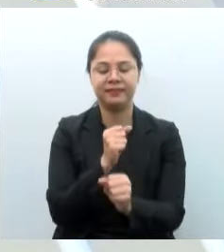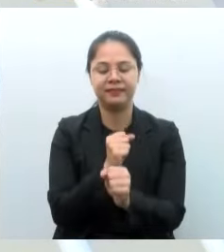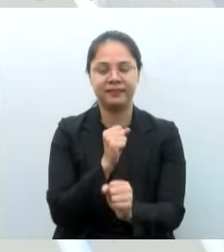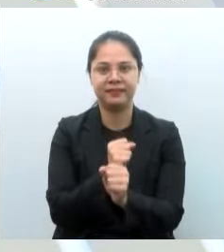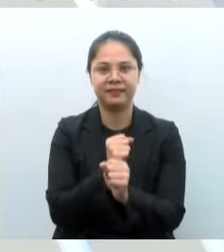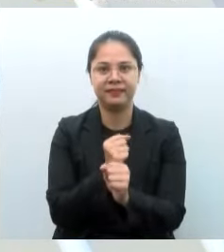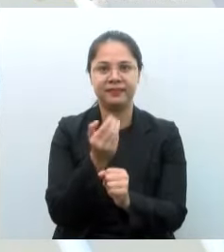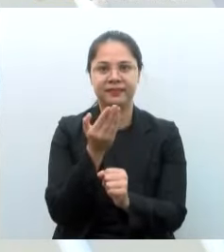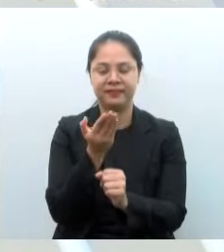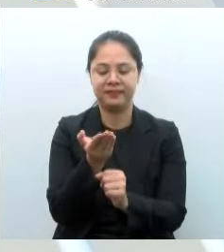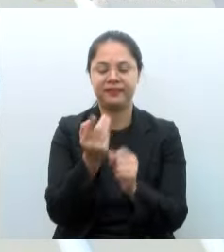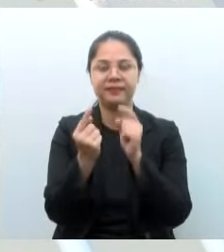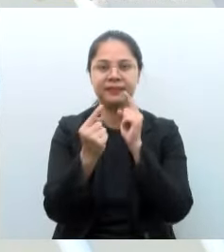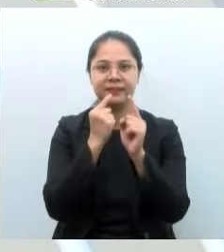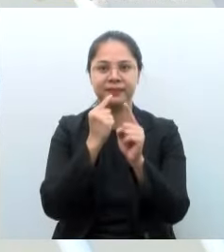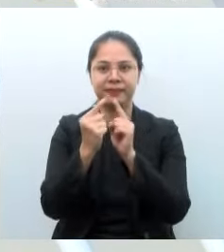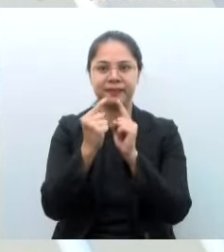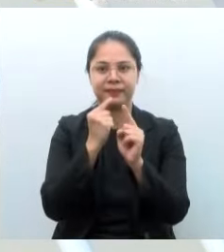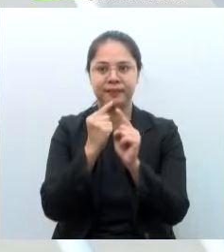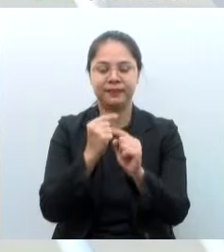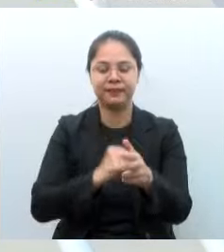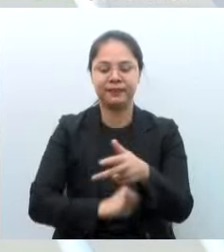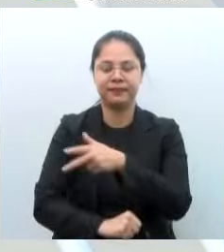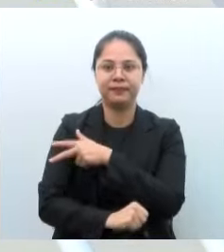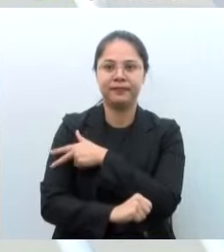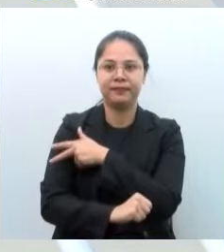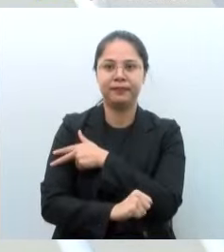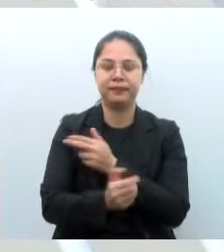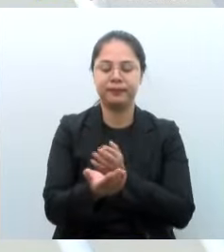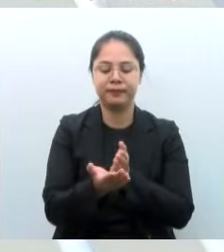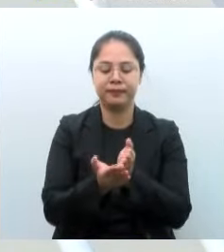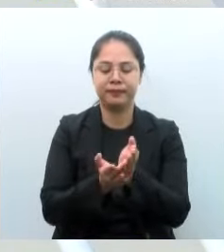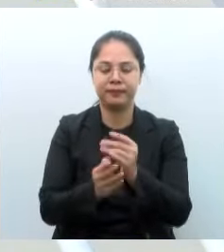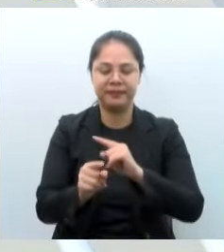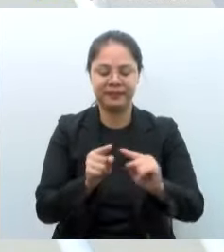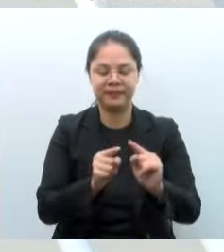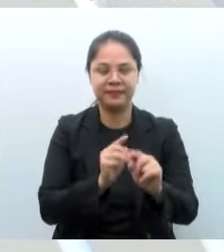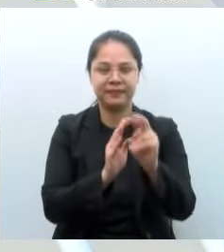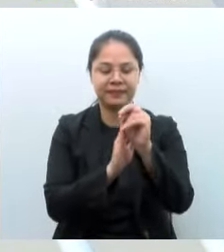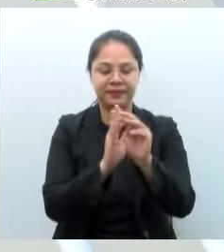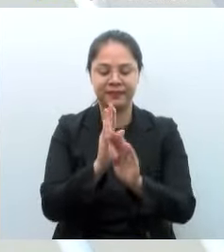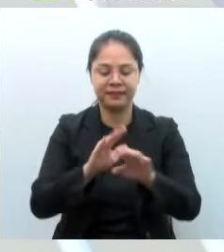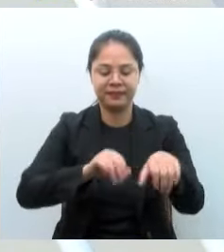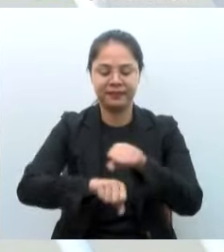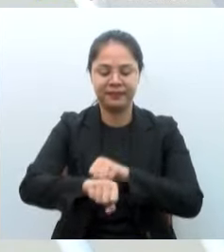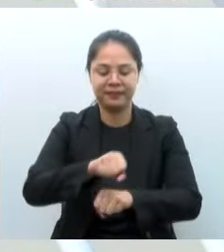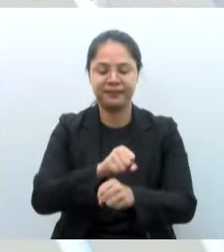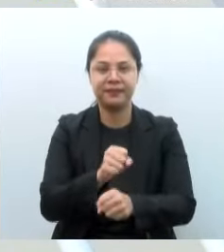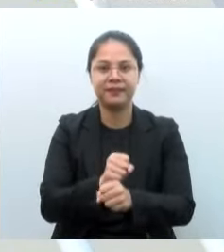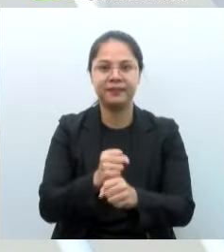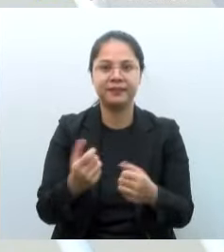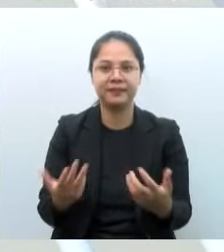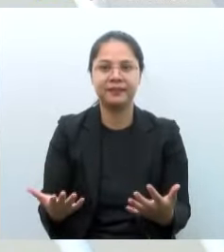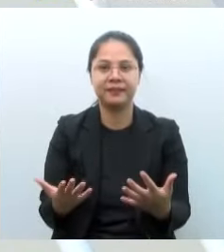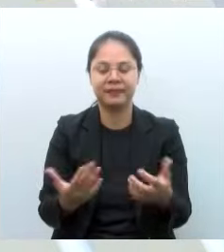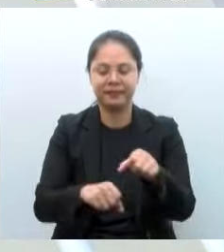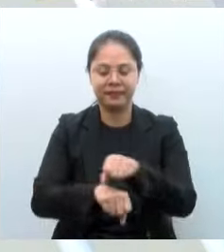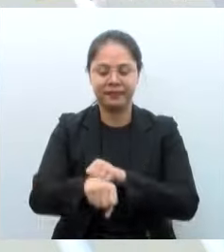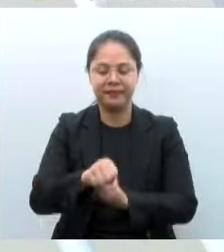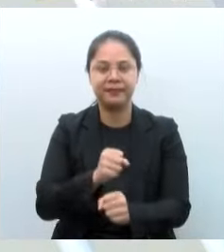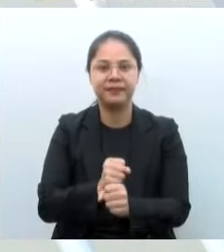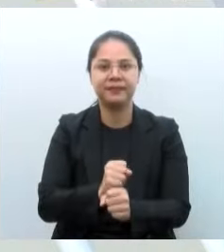ร.พัฒนาทวีดลค่ะว่าในส่วนของนโยบายต่างๆเนี่ยเราได้มีแนวทางในการดำเนินการอย่างไรลงสู่การปฏิบัติแบบไหนแล้วก็ตอ